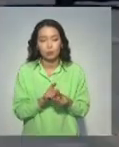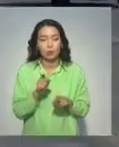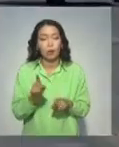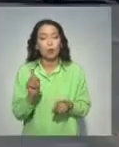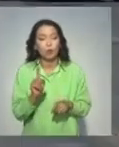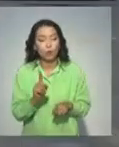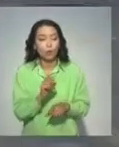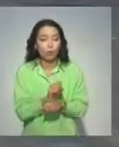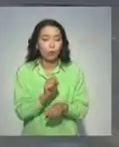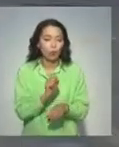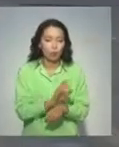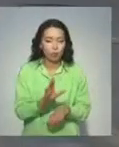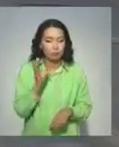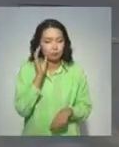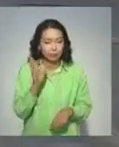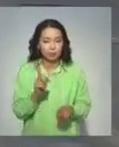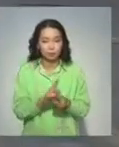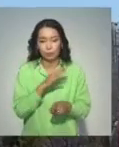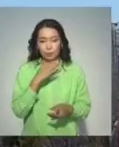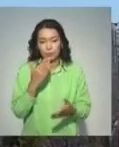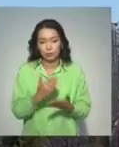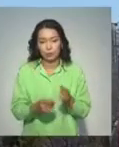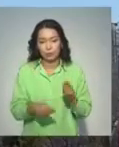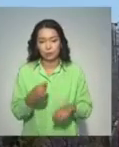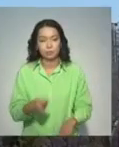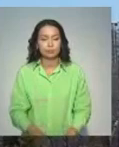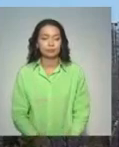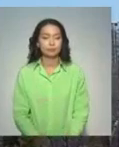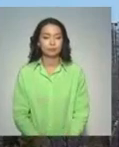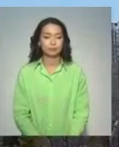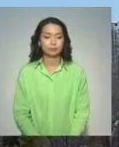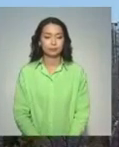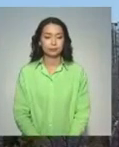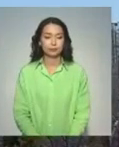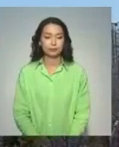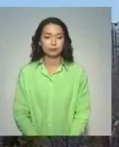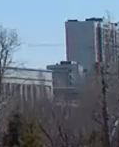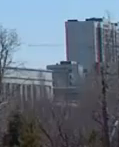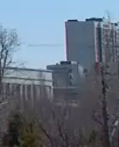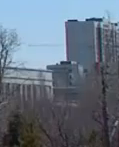дейтін қожа болмай тұр. Аружан Затабек, Ернур Қалелов, Астана Таймс.